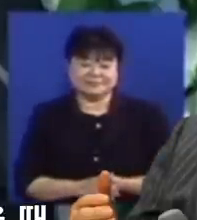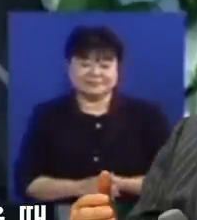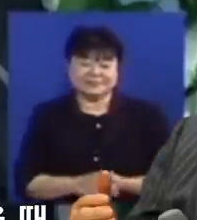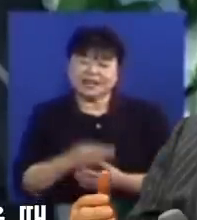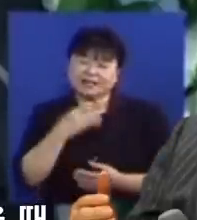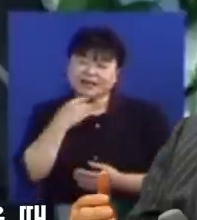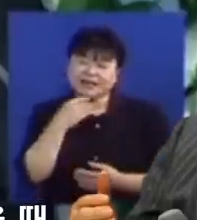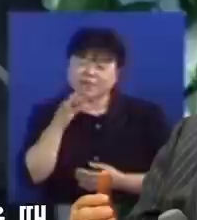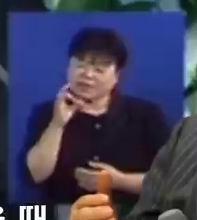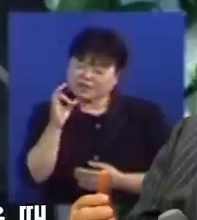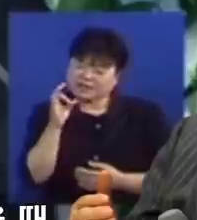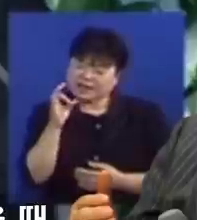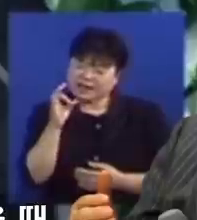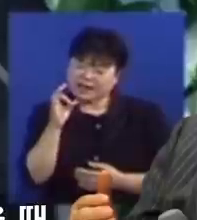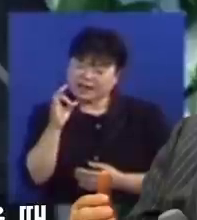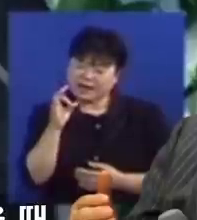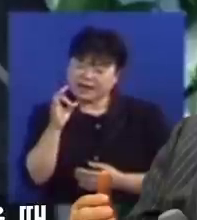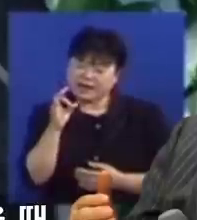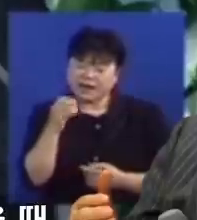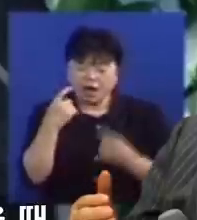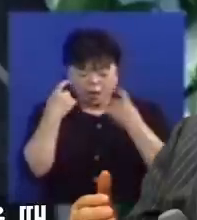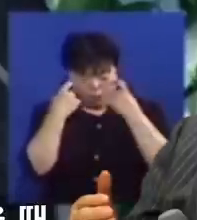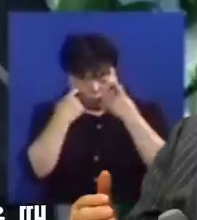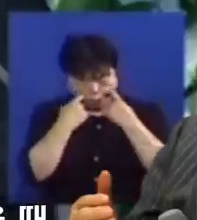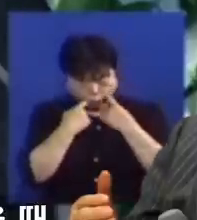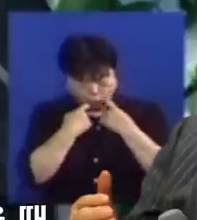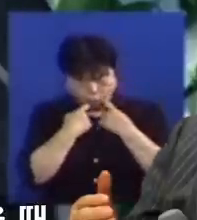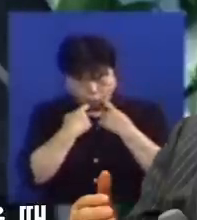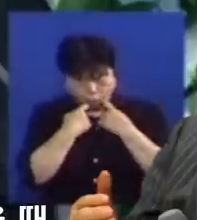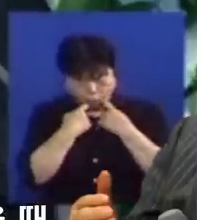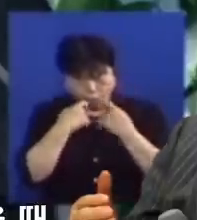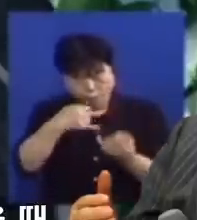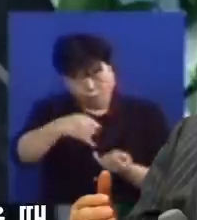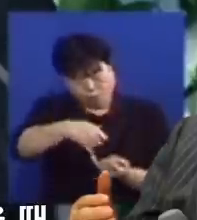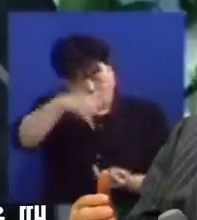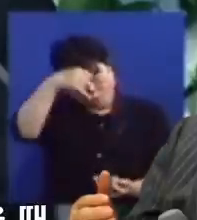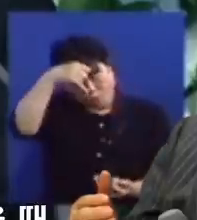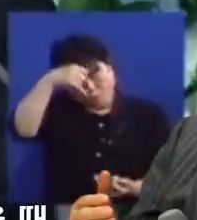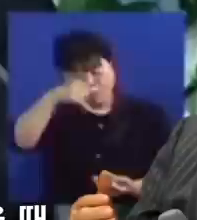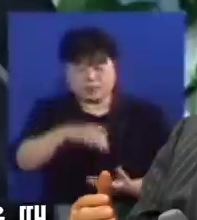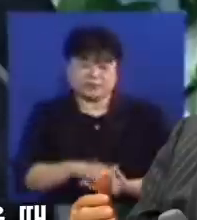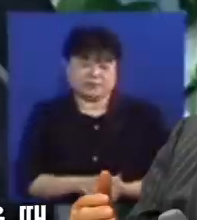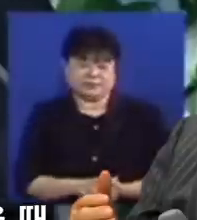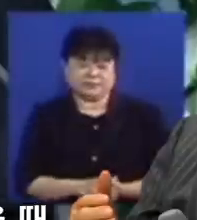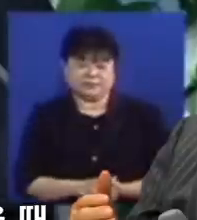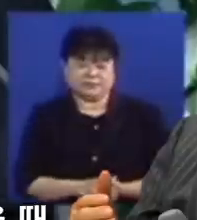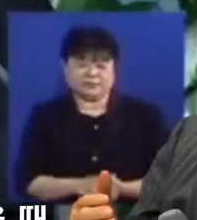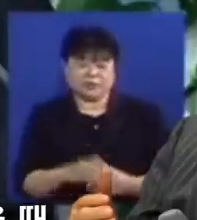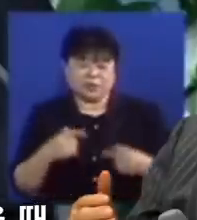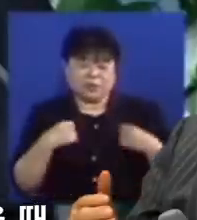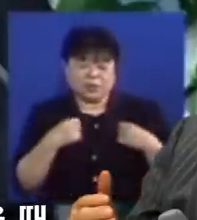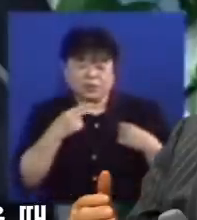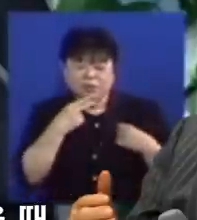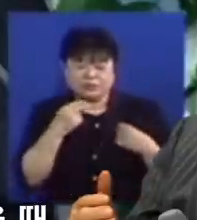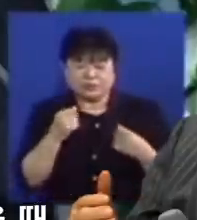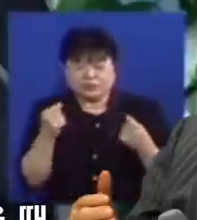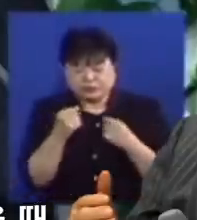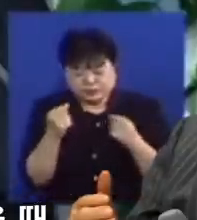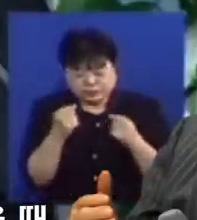14살 먹는 아주 영양실조에 걸리고 옷 한 부를 입어 겨울에 벌벌 떨면